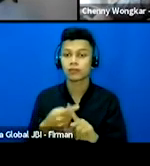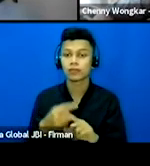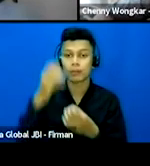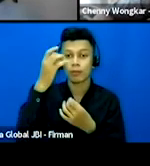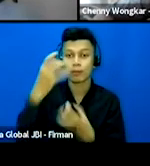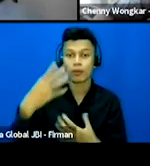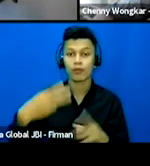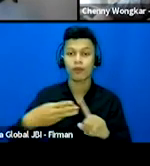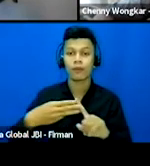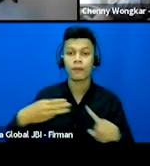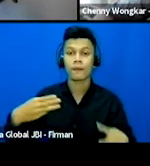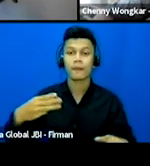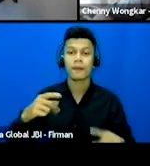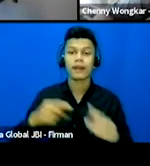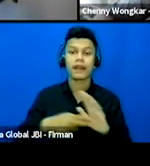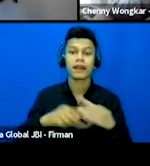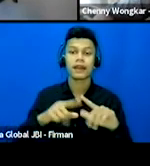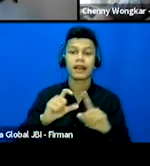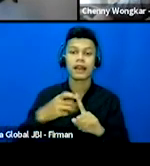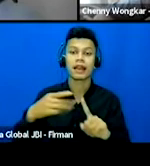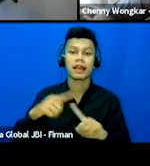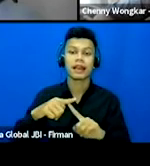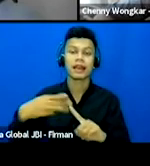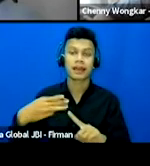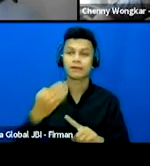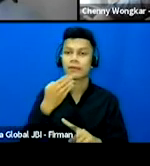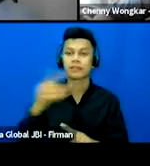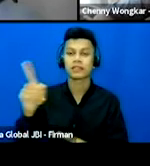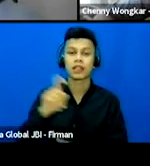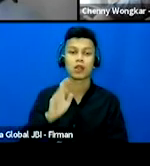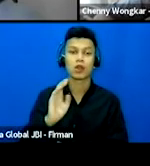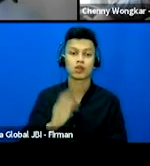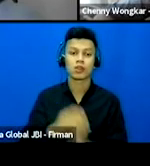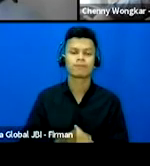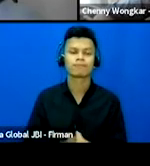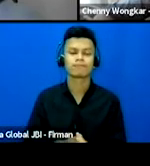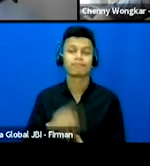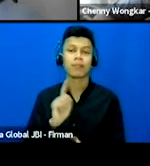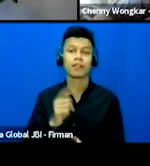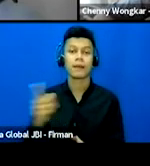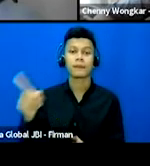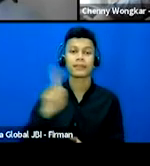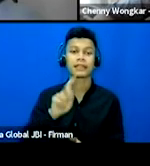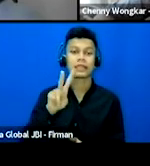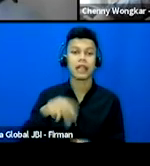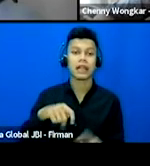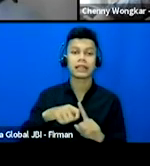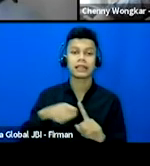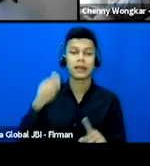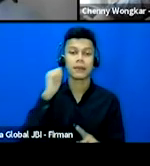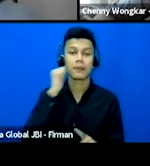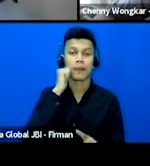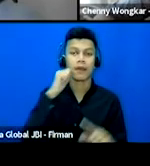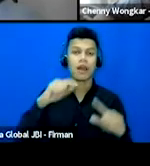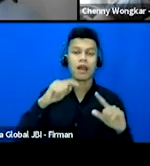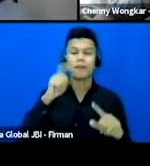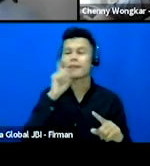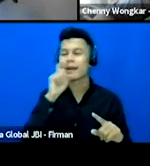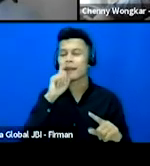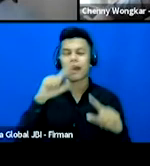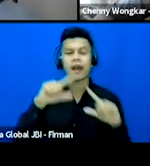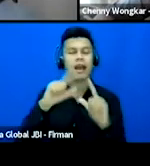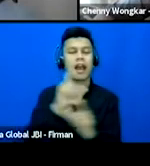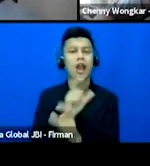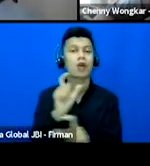untuk pertanyaannya mungkin saya melihat di kolom zat ada gede pertanyaan lagi dari bapak To Talk pada 4